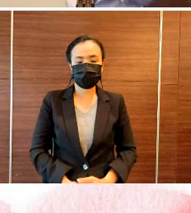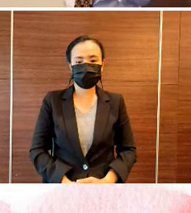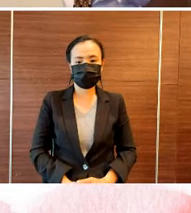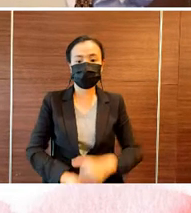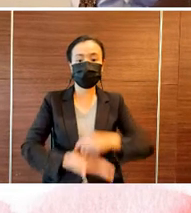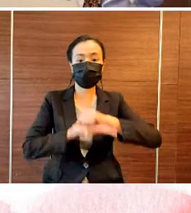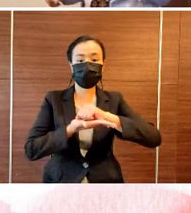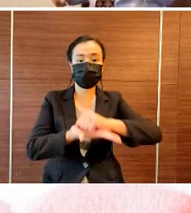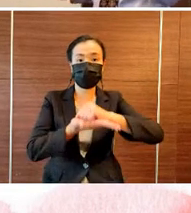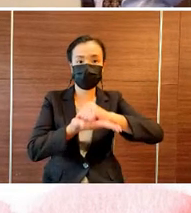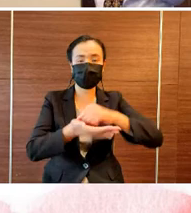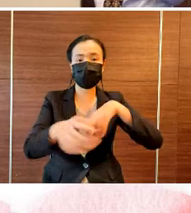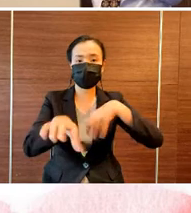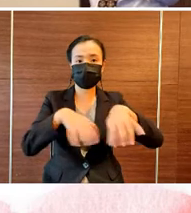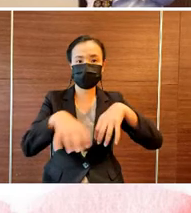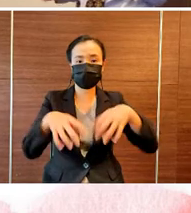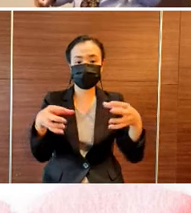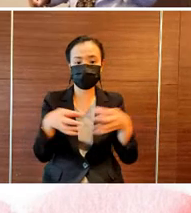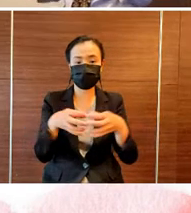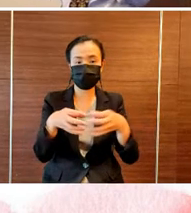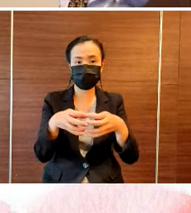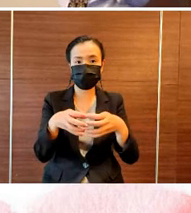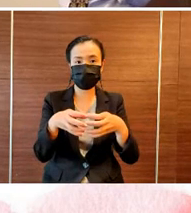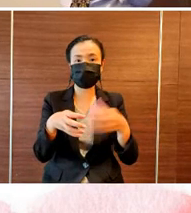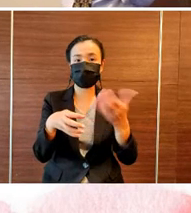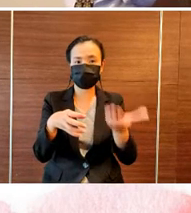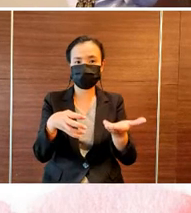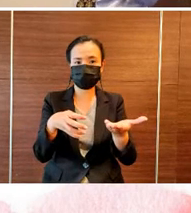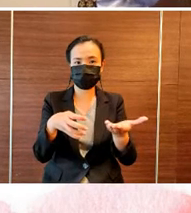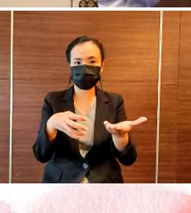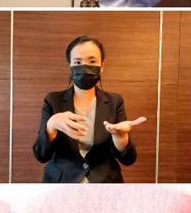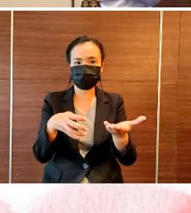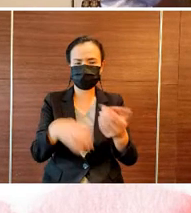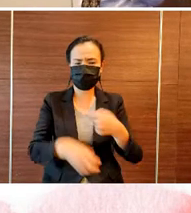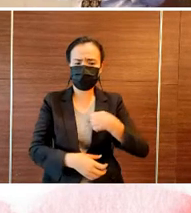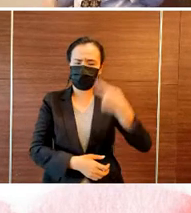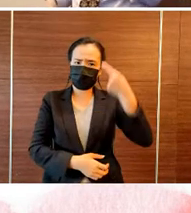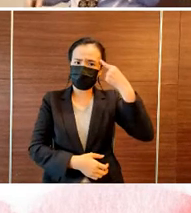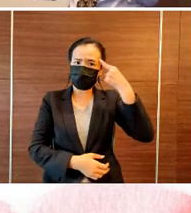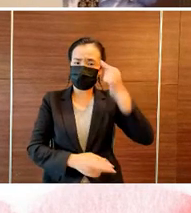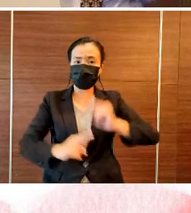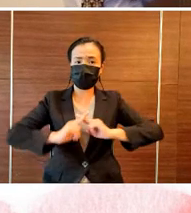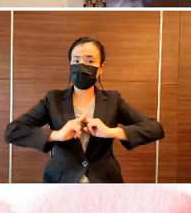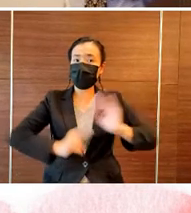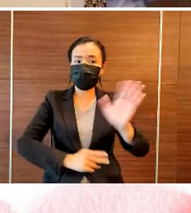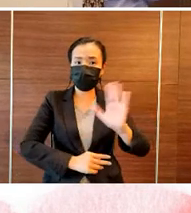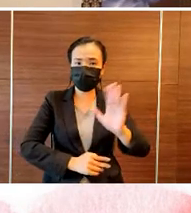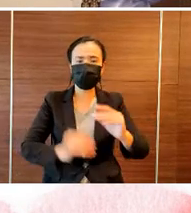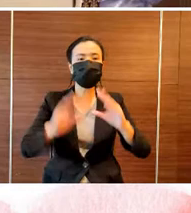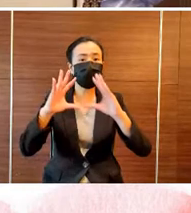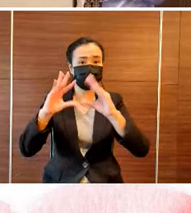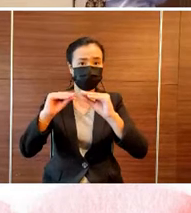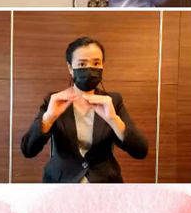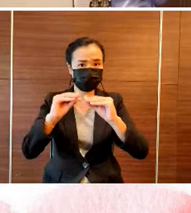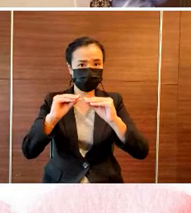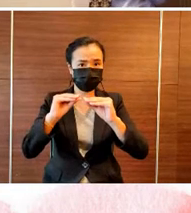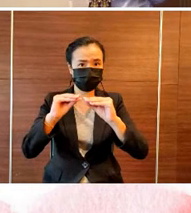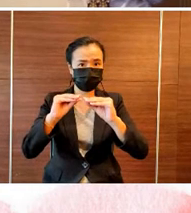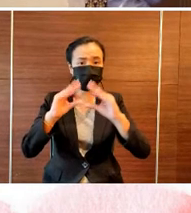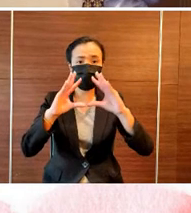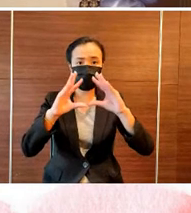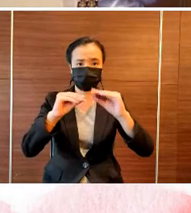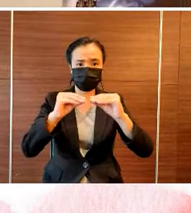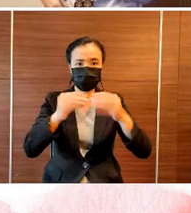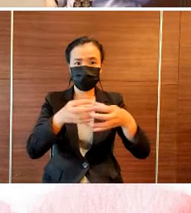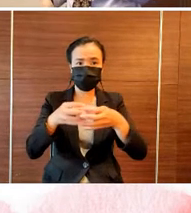บริการที่เราจัดให้กับกลุ่มคนข้ามเพศนี้ไม่ใช่มาจากเราคิดเองนะครับมาจากการประชุมนะครับ LG การ